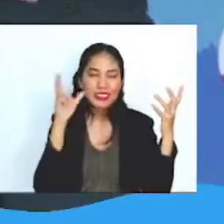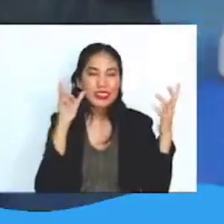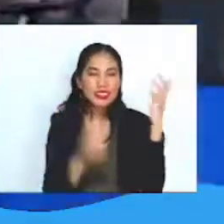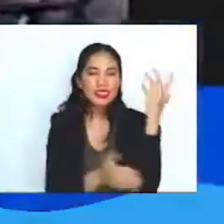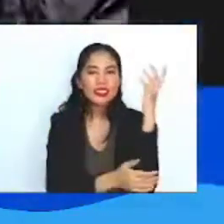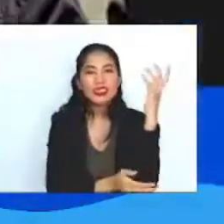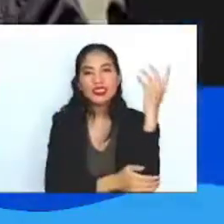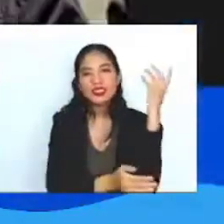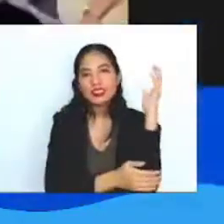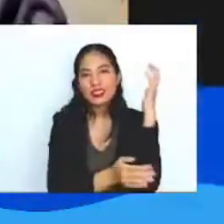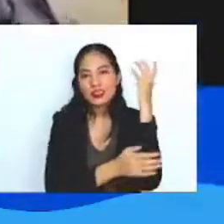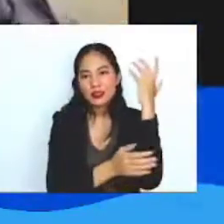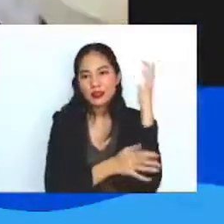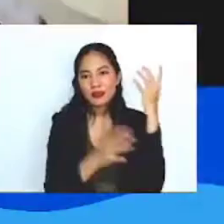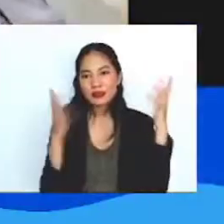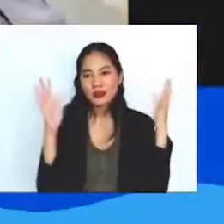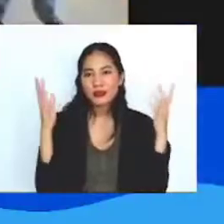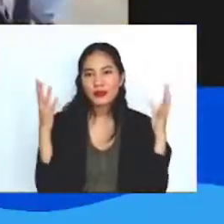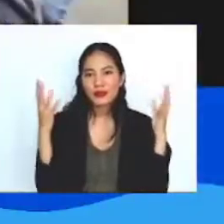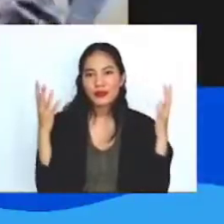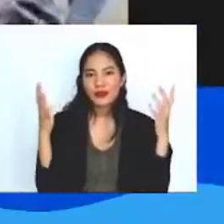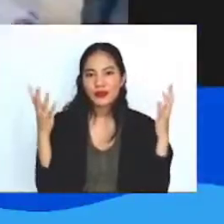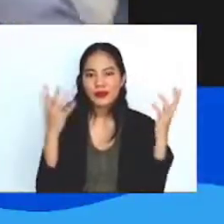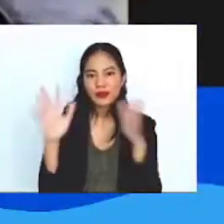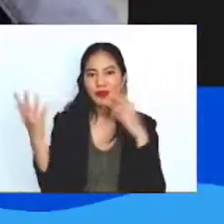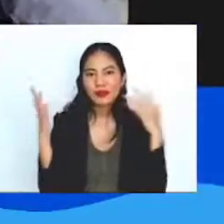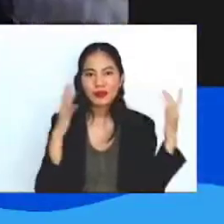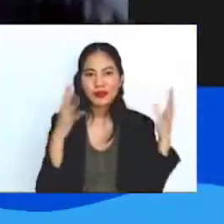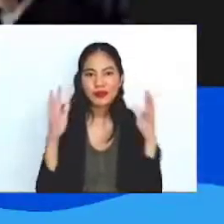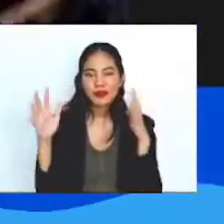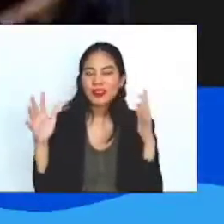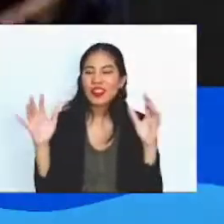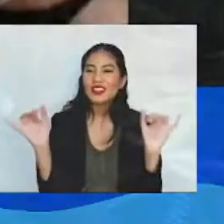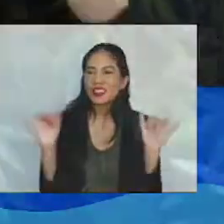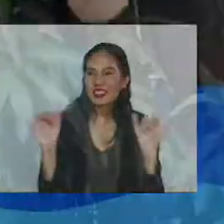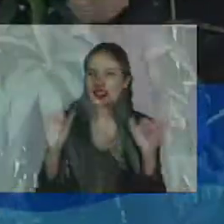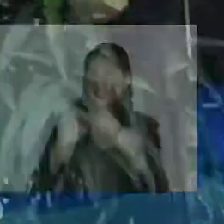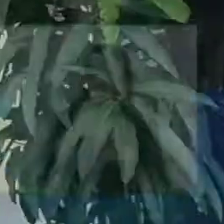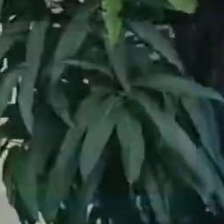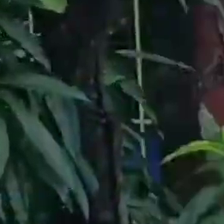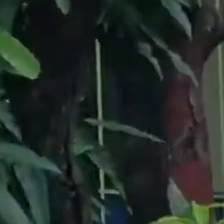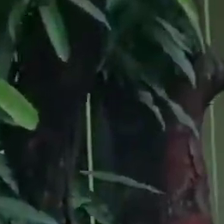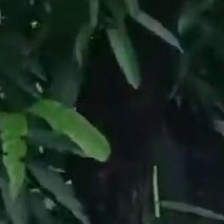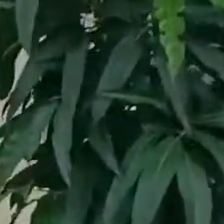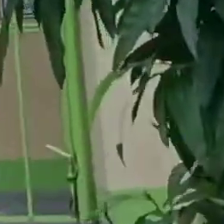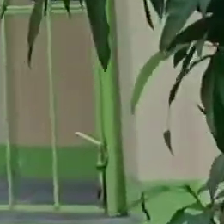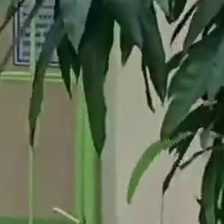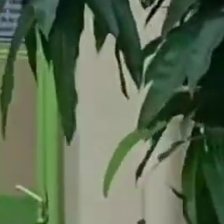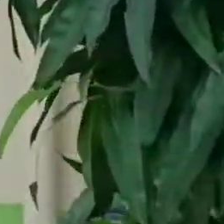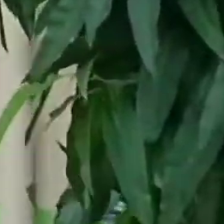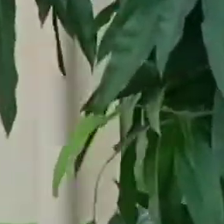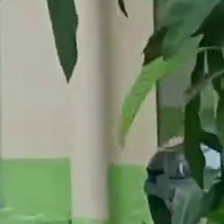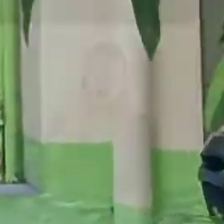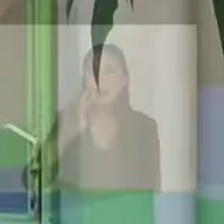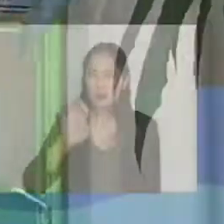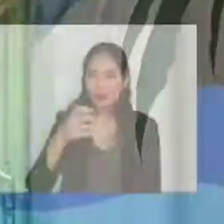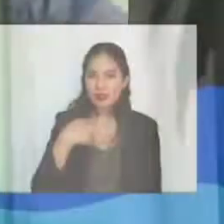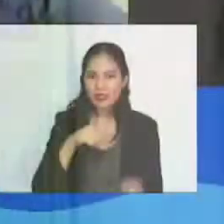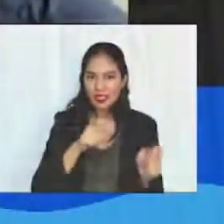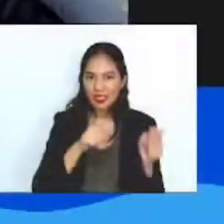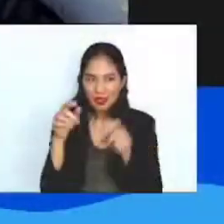Parang nakakita kami ng ano, no, ng setup sa It's Showtime o kaya sa Bulaga pag lumilibot sa studio nila. Sobra!